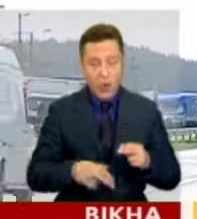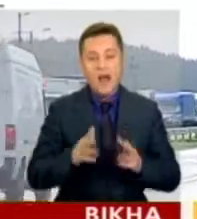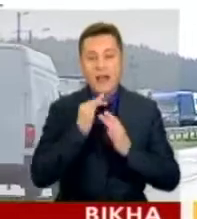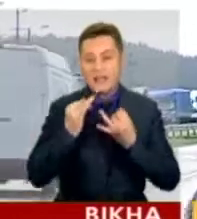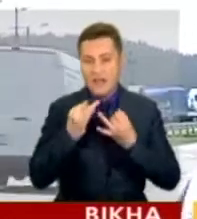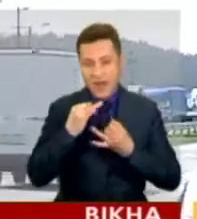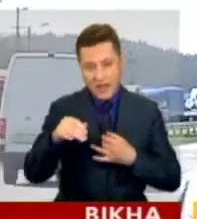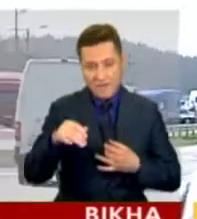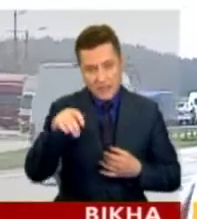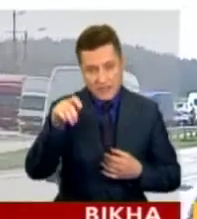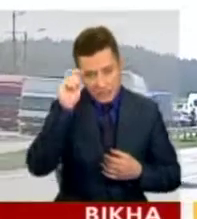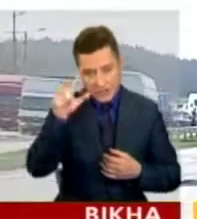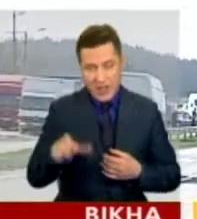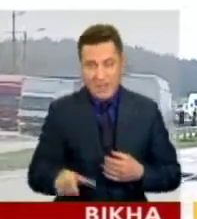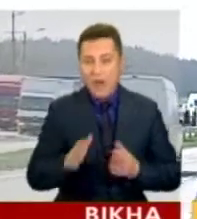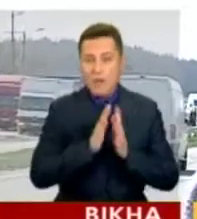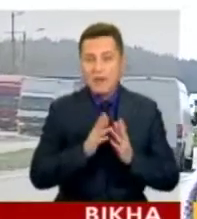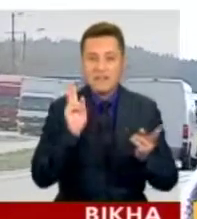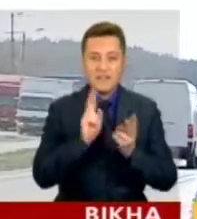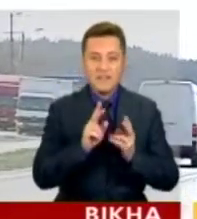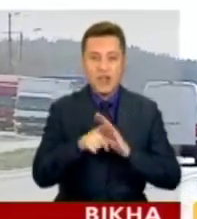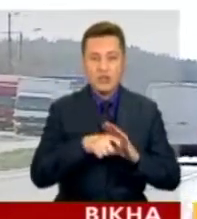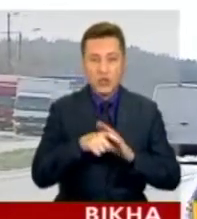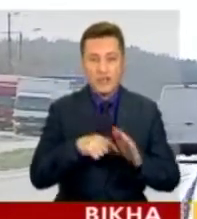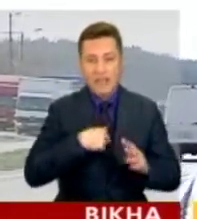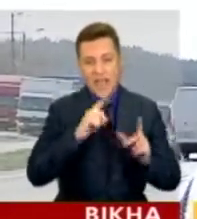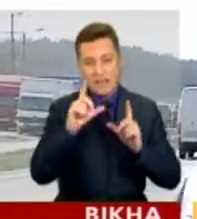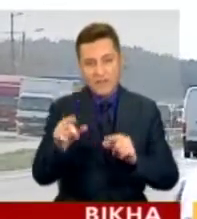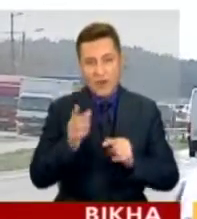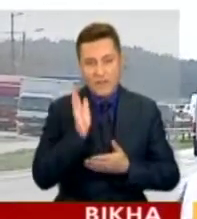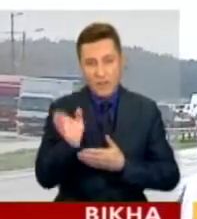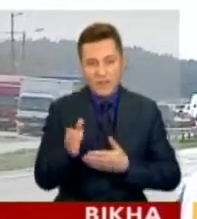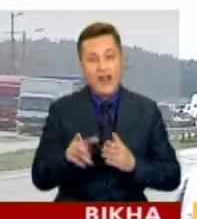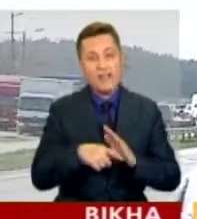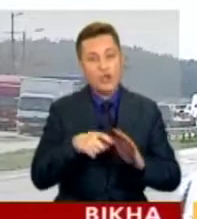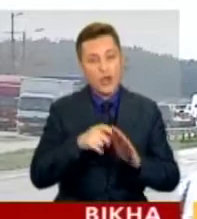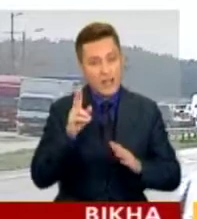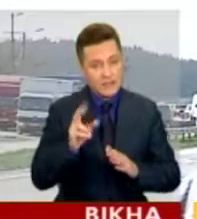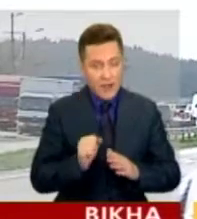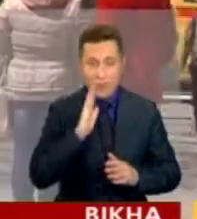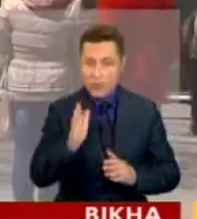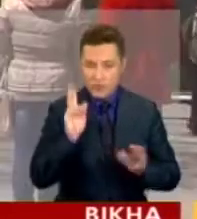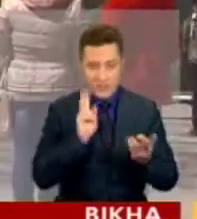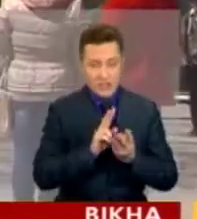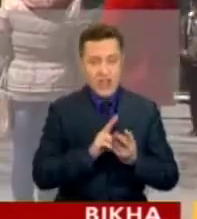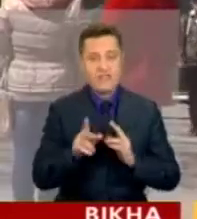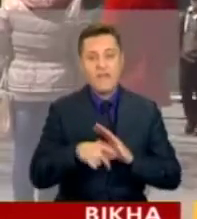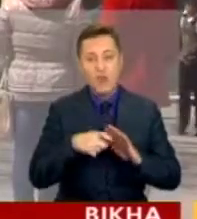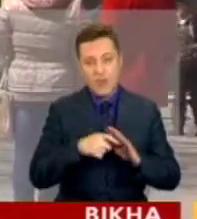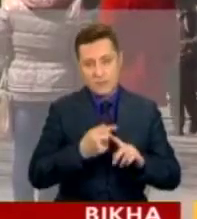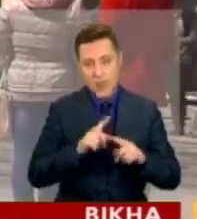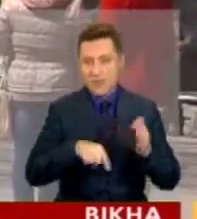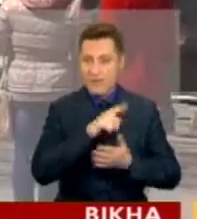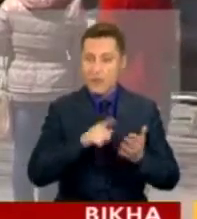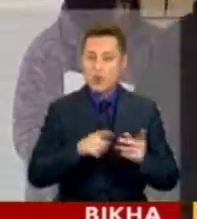попросили встречи в Донецке. Ну, так як я зараз двигаюсь в направлении Донецка, теж буду встречаться в Донецке. По этому вопросу. Щоб отримати гроші,